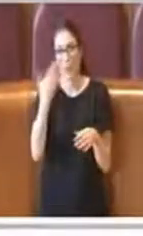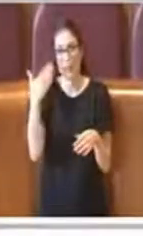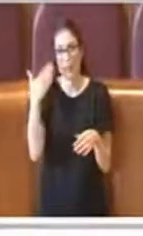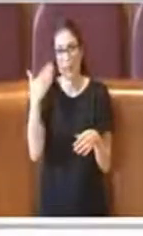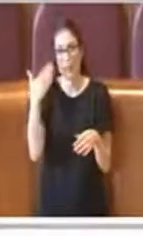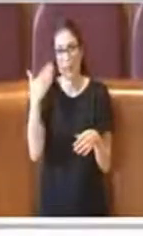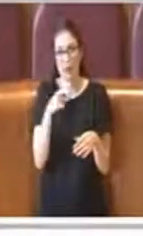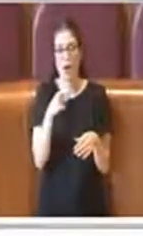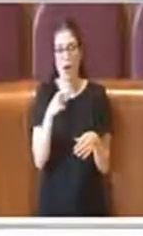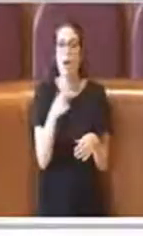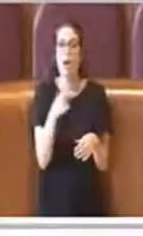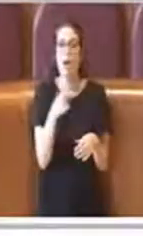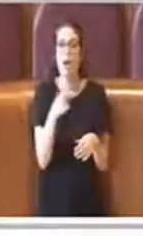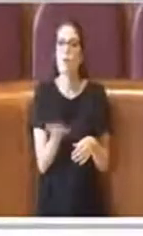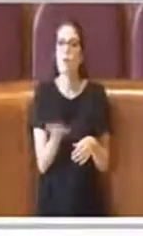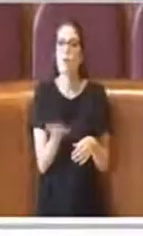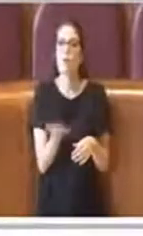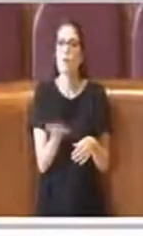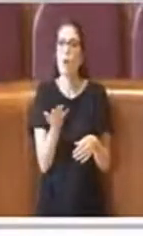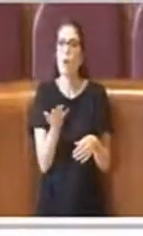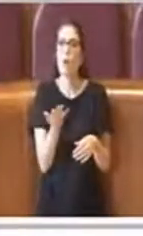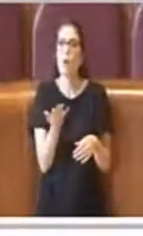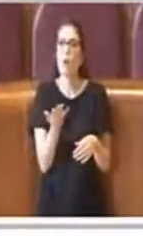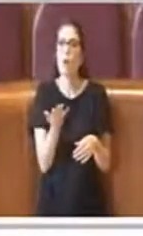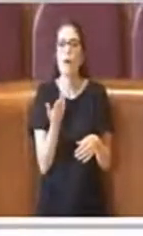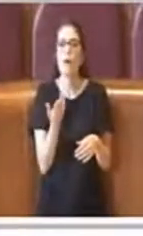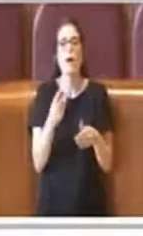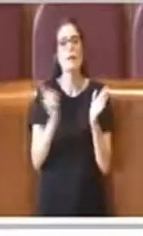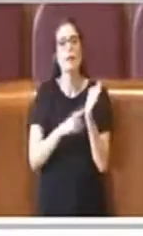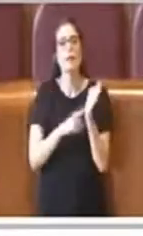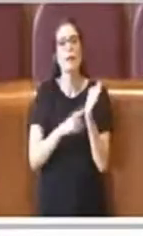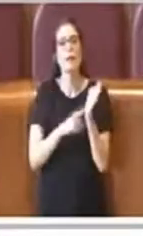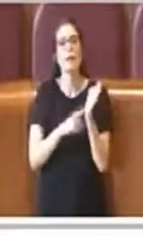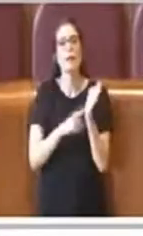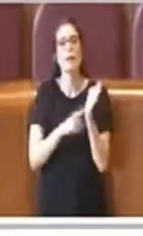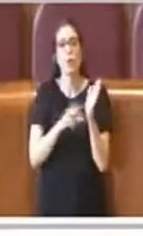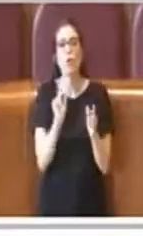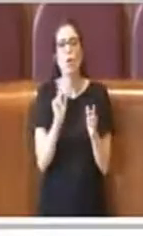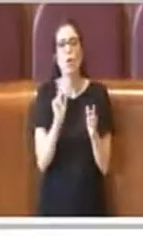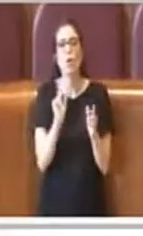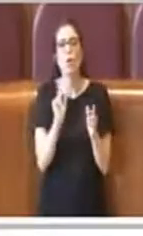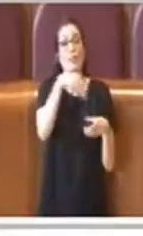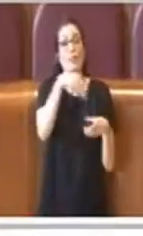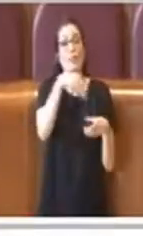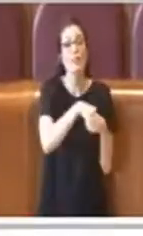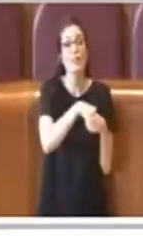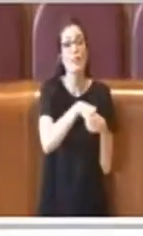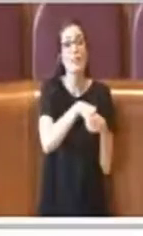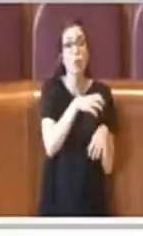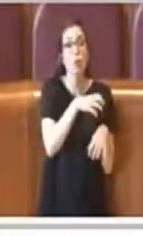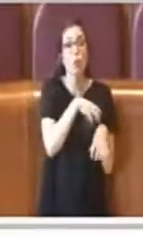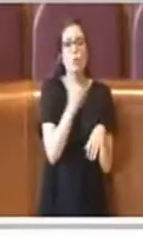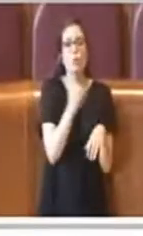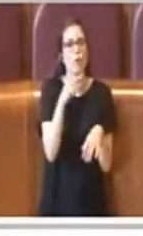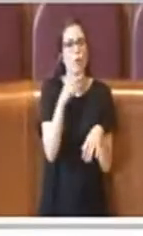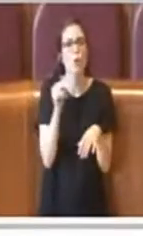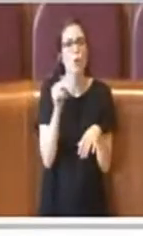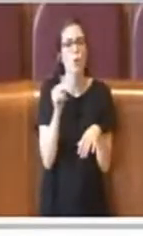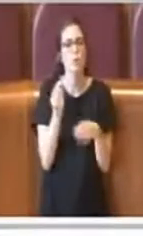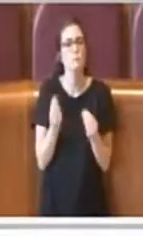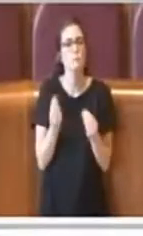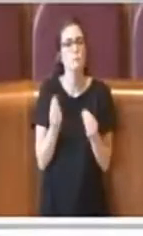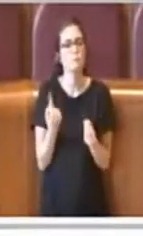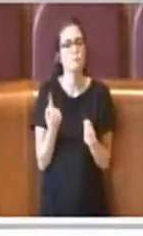che non vogliono riconoscere il giusto diritto anche ai singoli all'interno delle consulte. Ecco,